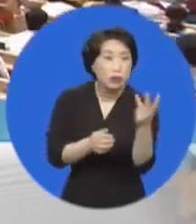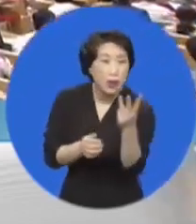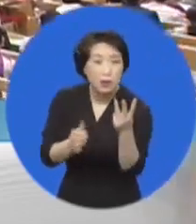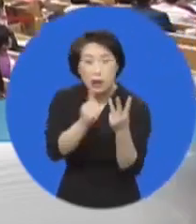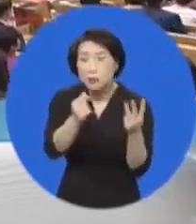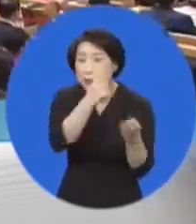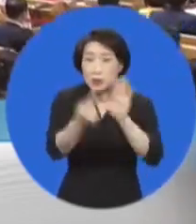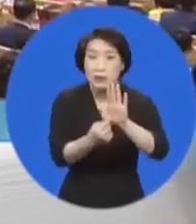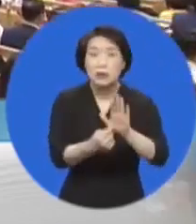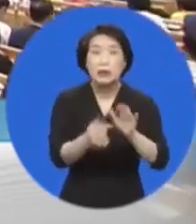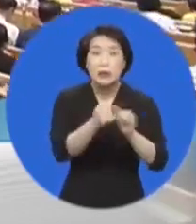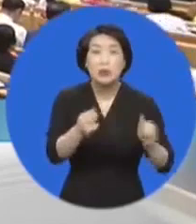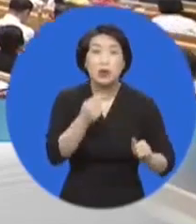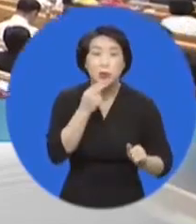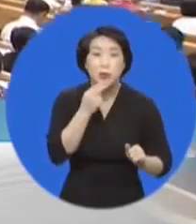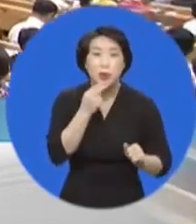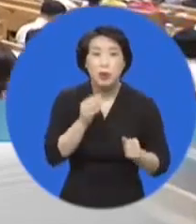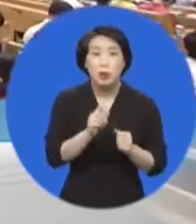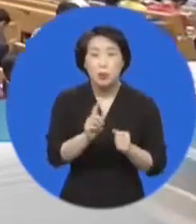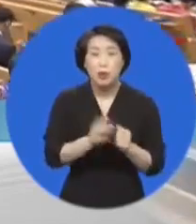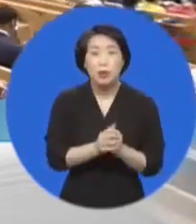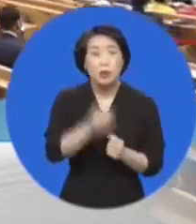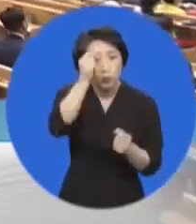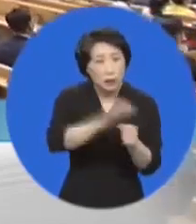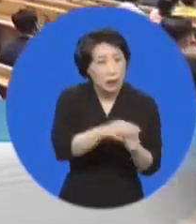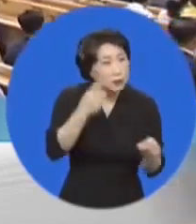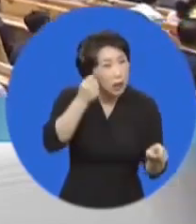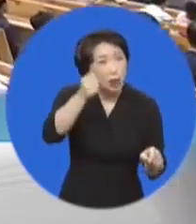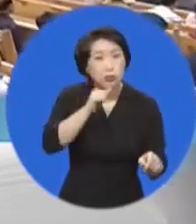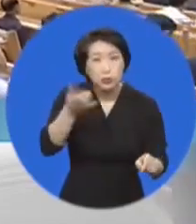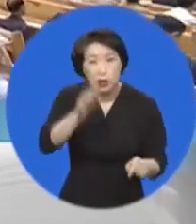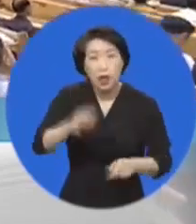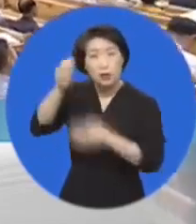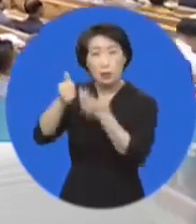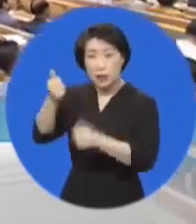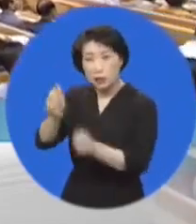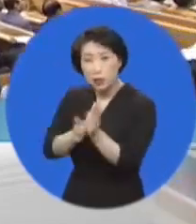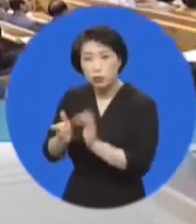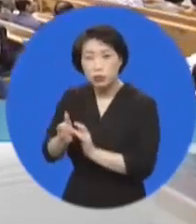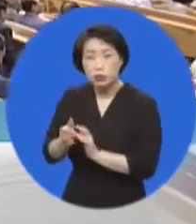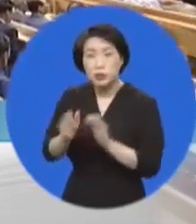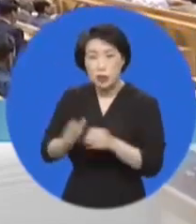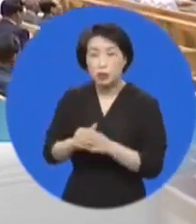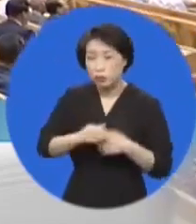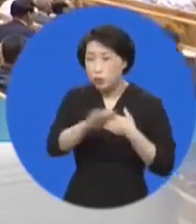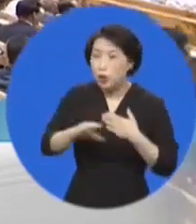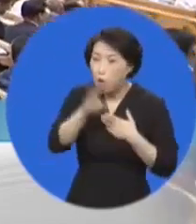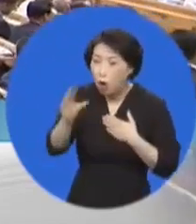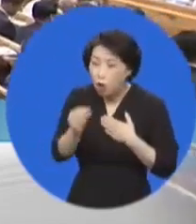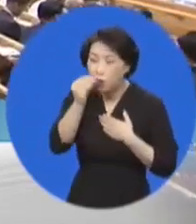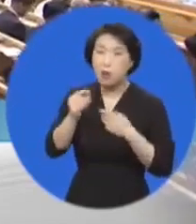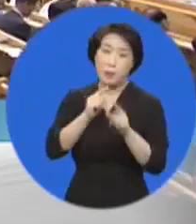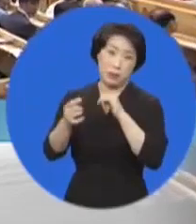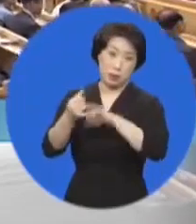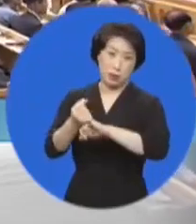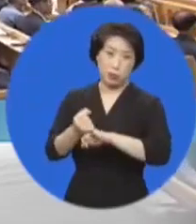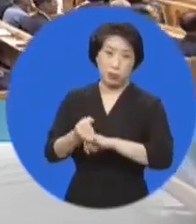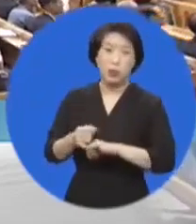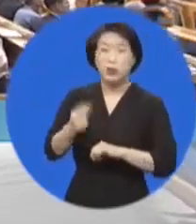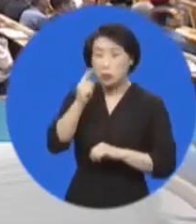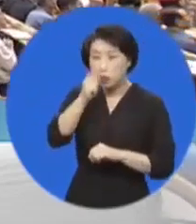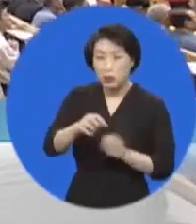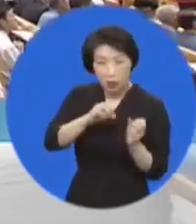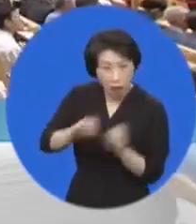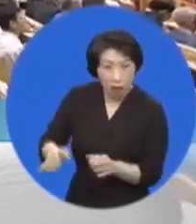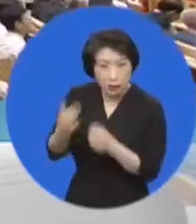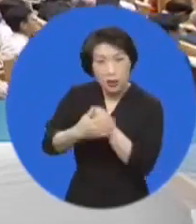받지 못하고 죽었거든 하물며 하나님의 아들을 밟고 자기를 거룩하게 한 언약의 피를 부정한 것으로 여기고 은혜의